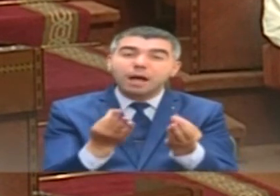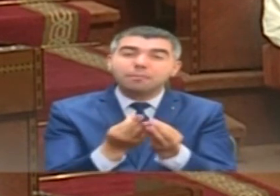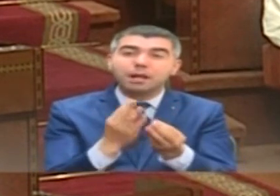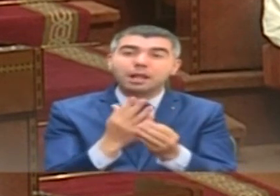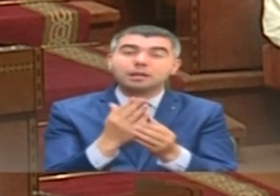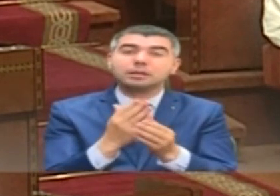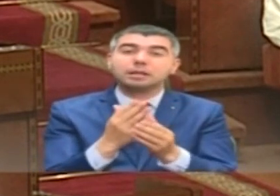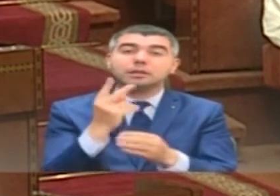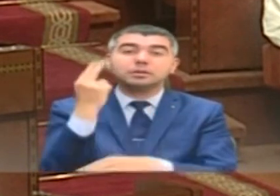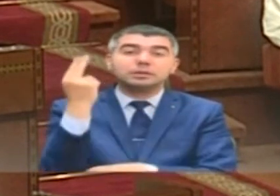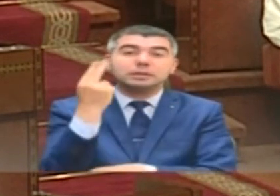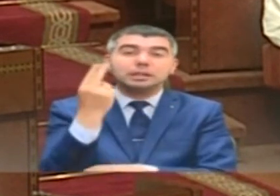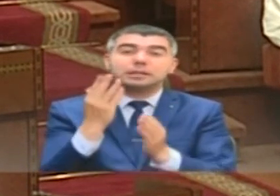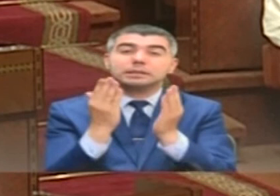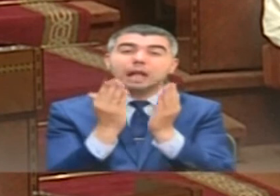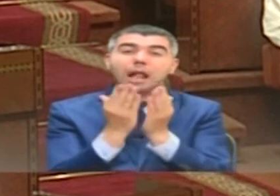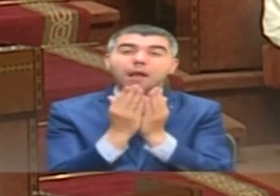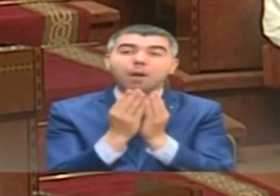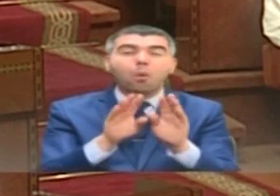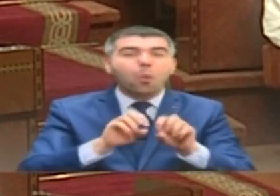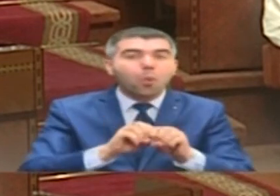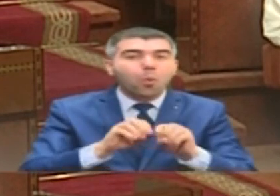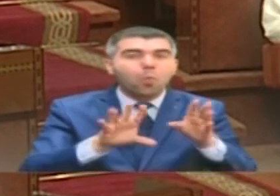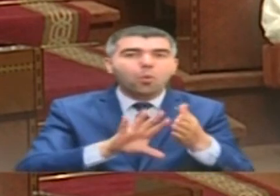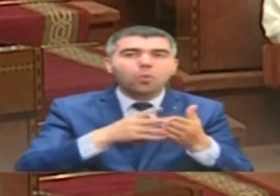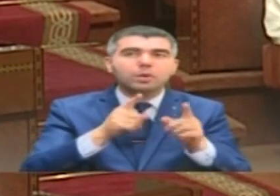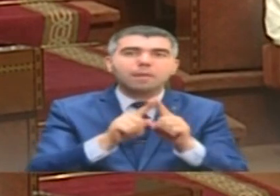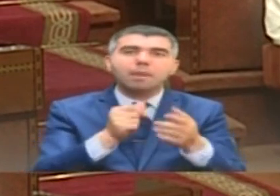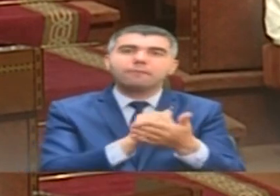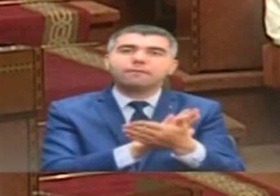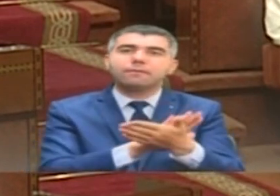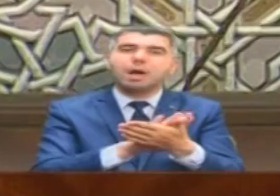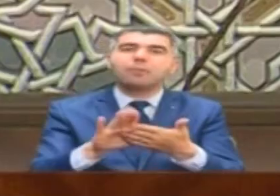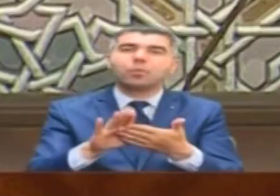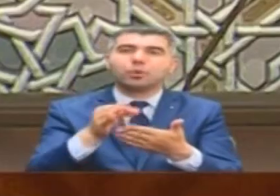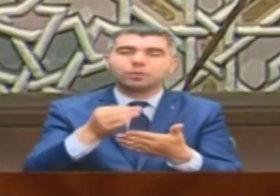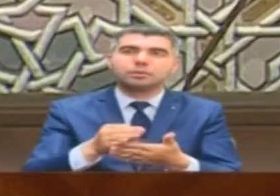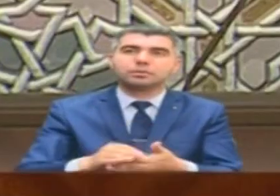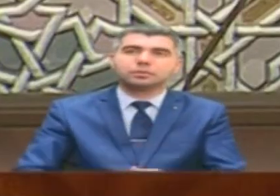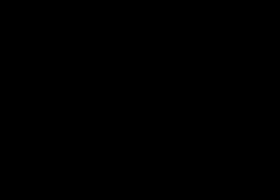ان عندهم الحق في تغطيه صحيه اجباريه مجانيه. شكرا سيد الوزير.